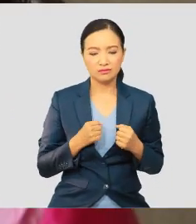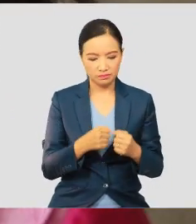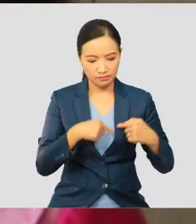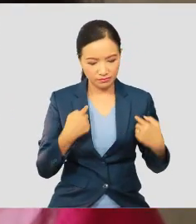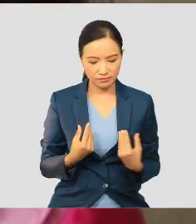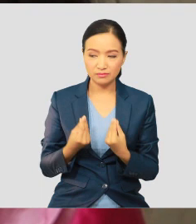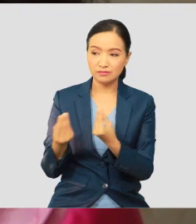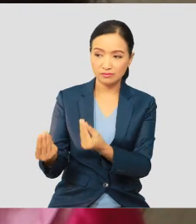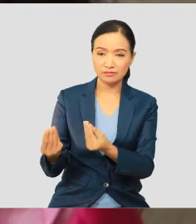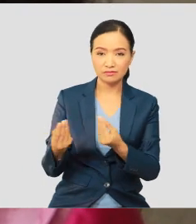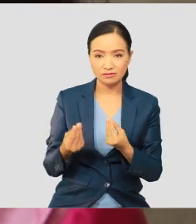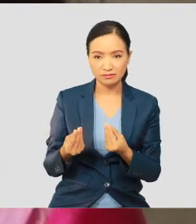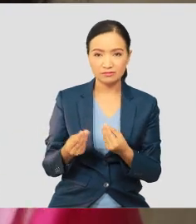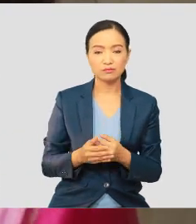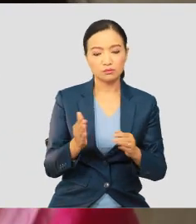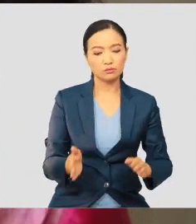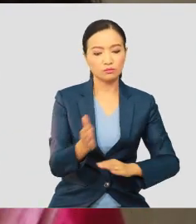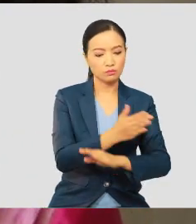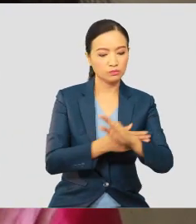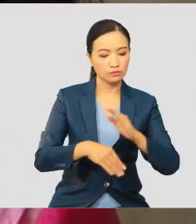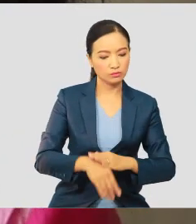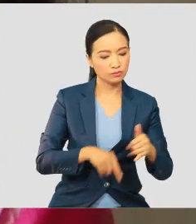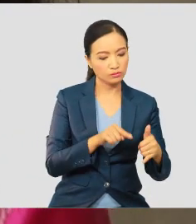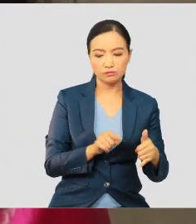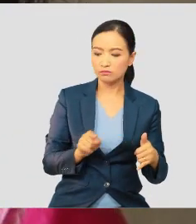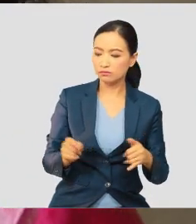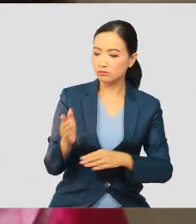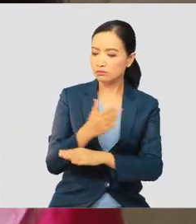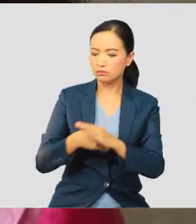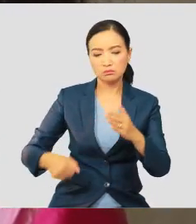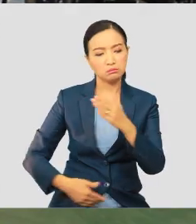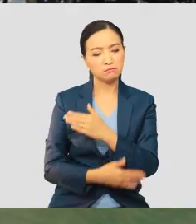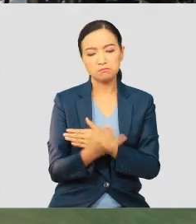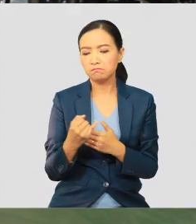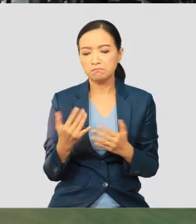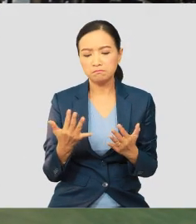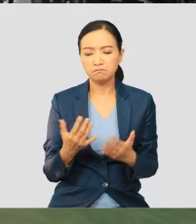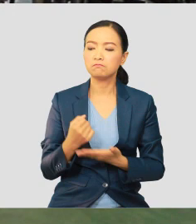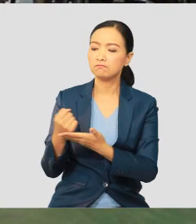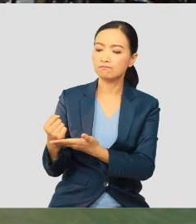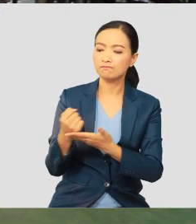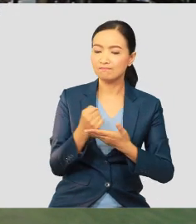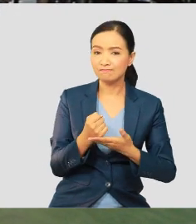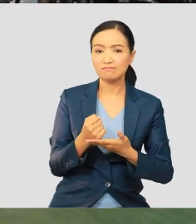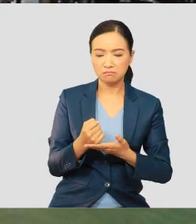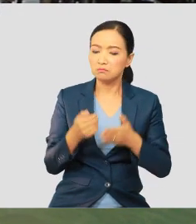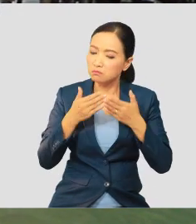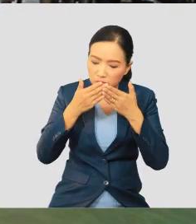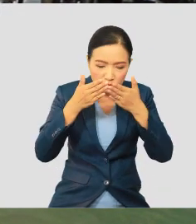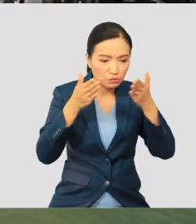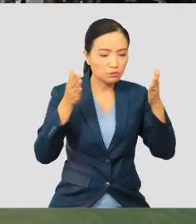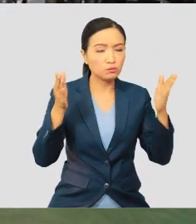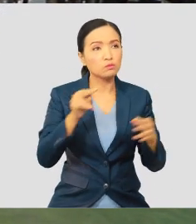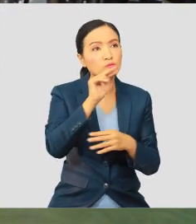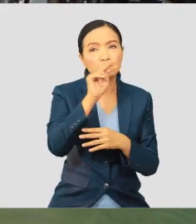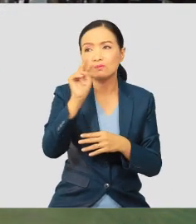การให้กำลังใจซึ่งกันและกันเนาะระหว่างผู้พิการผู้ที่ขาดโอกาสเปิดโลกให้กับเขาอะแล้วเขาได้มองมุมใ